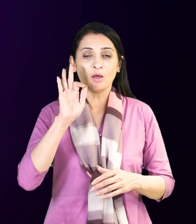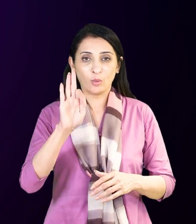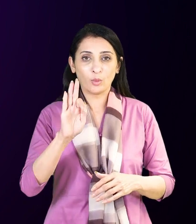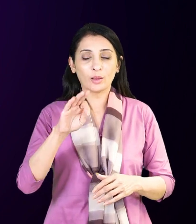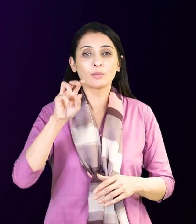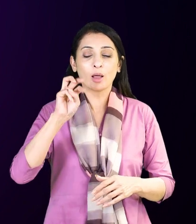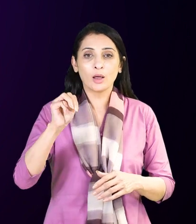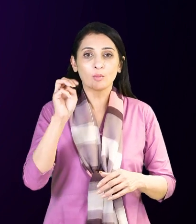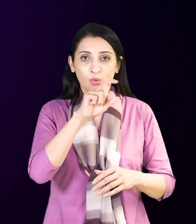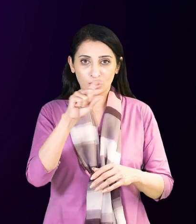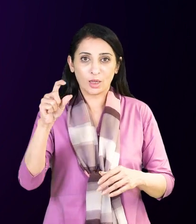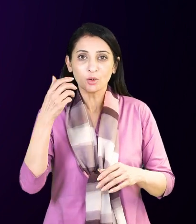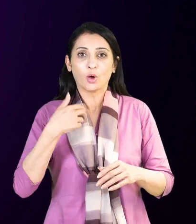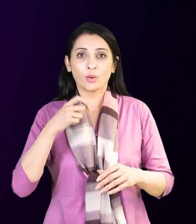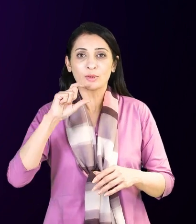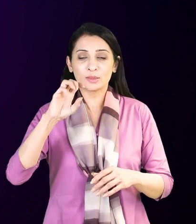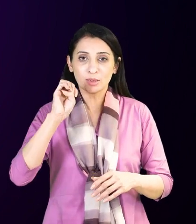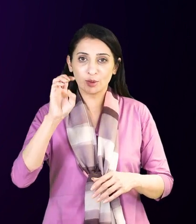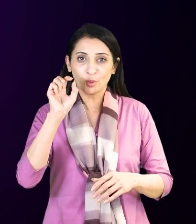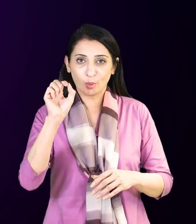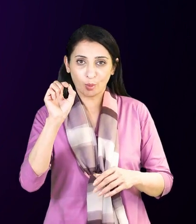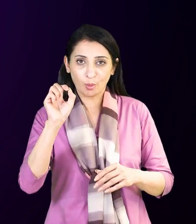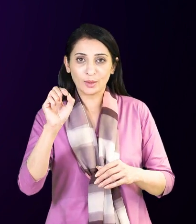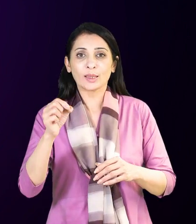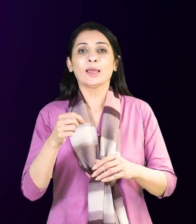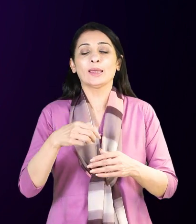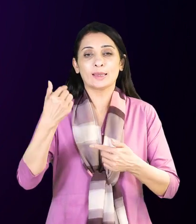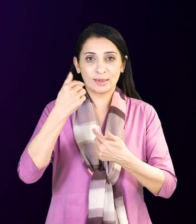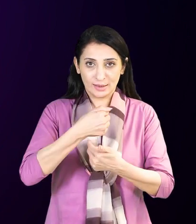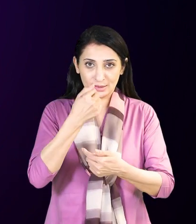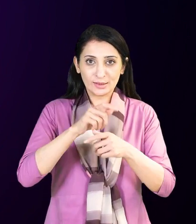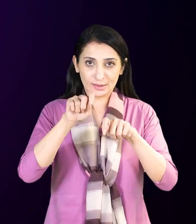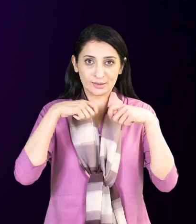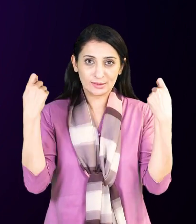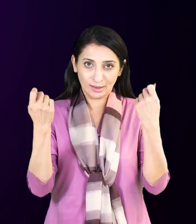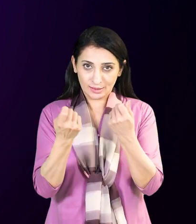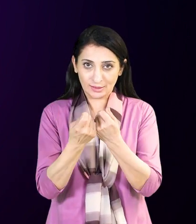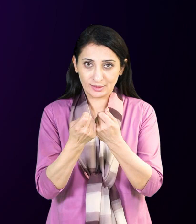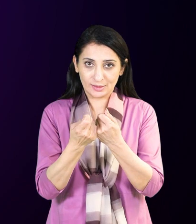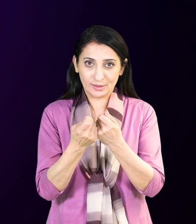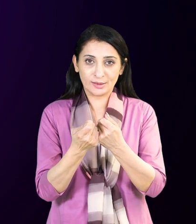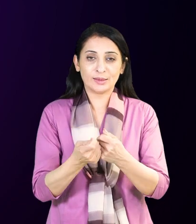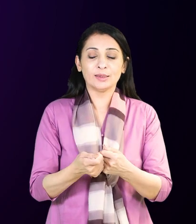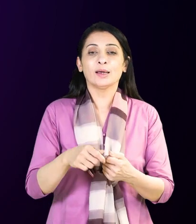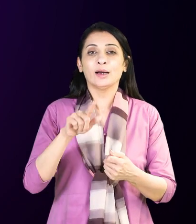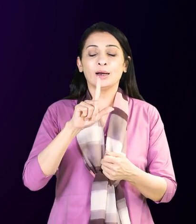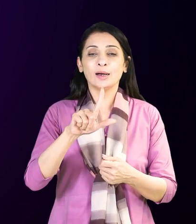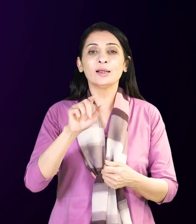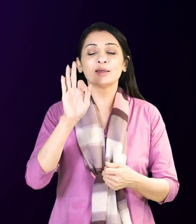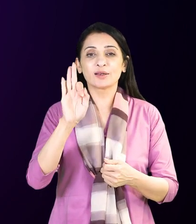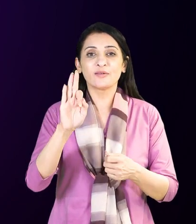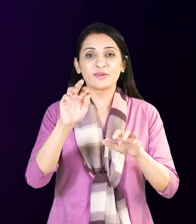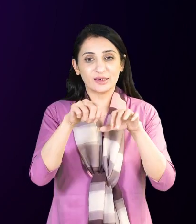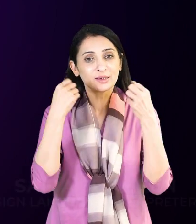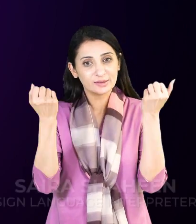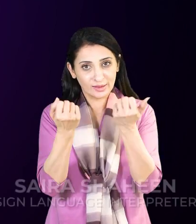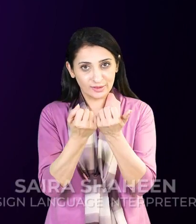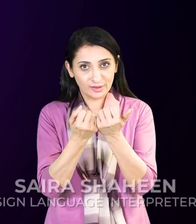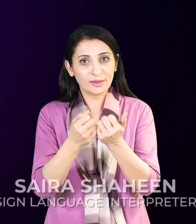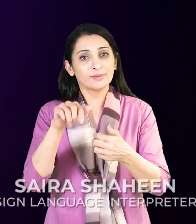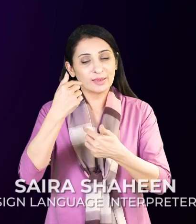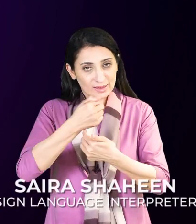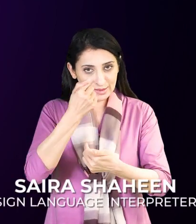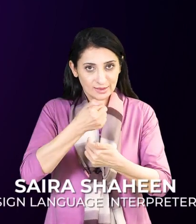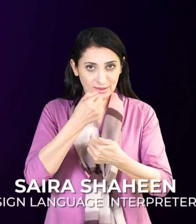जी, मैं फ़ातिमा मुख्तार हूँ और मैं सीईओ हूँ लिटिल फीट लर्निंग सेंटर की। लिटिल फीट is a learning hub